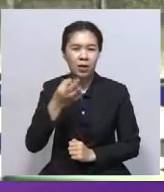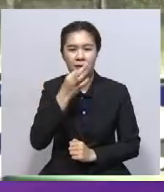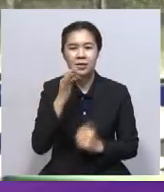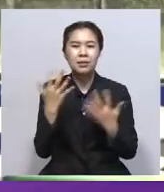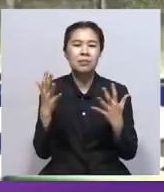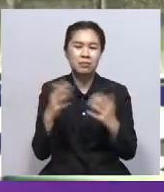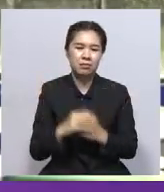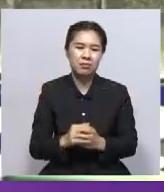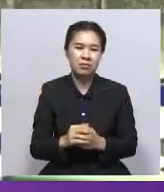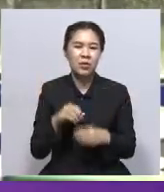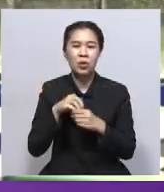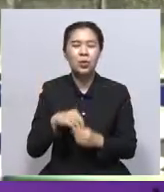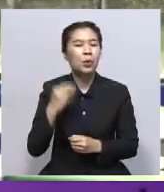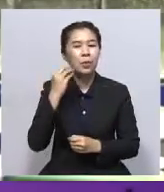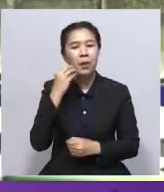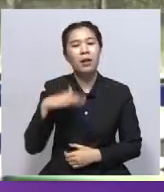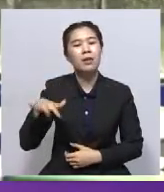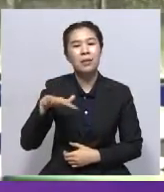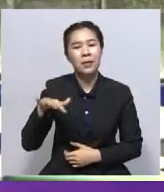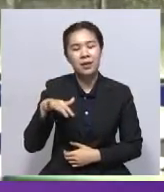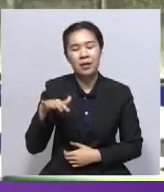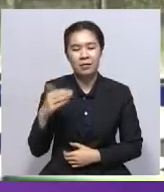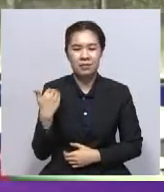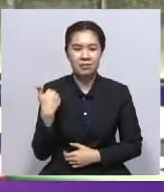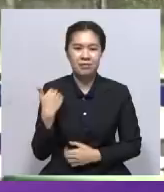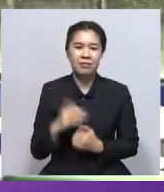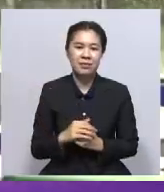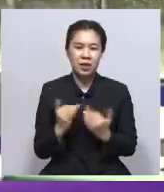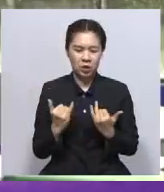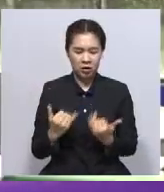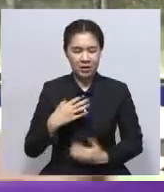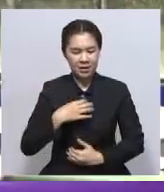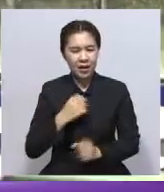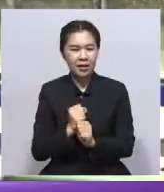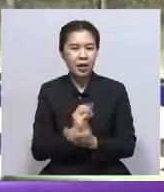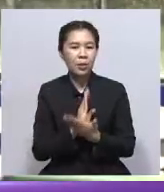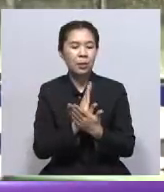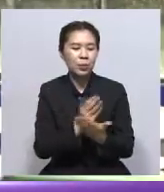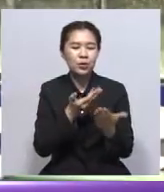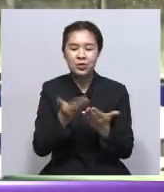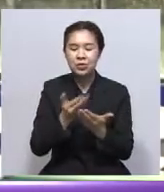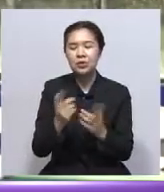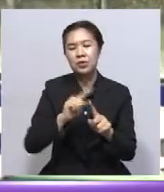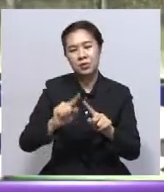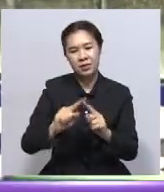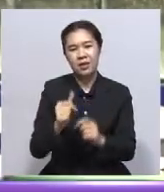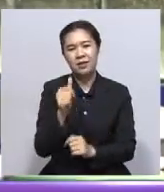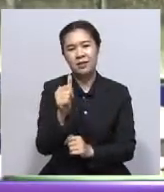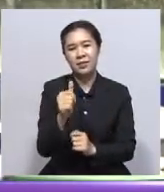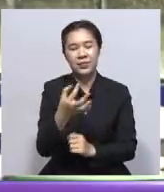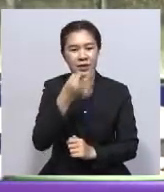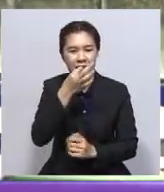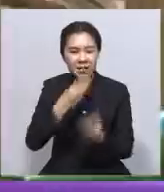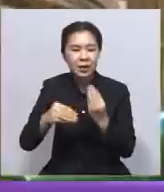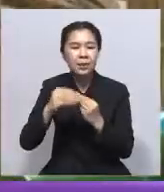านี่อยู่กับบ้านเฉยๆลูกให้กินก็คือตอนนี้อยากจะทำบุญอยากจะซื้ออะไรก็ได้มีอาชีพเ